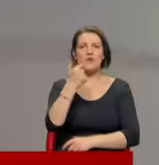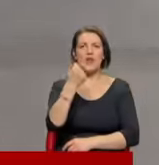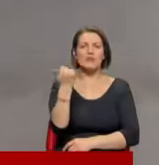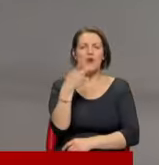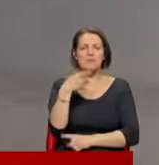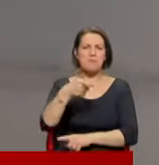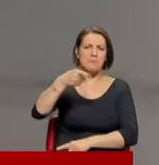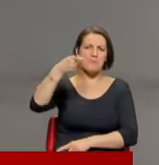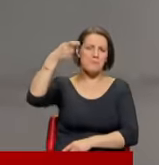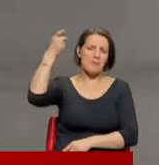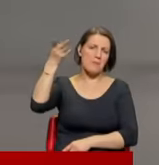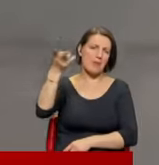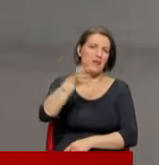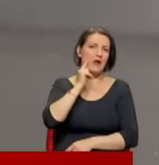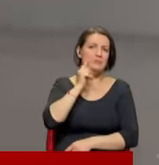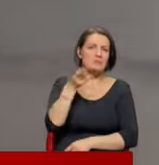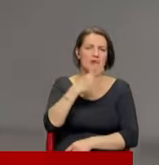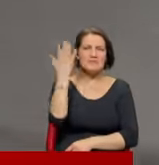öldürdü.